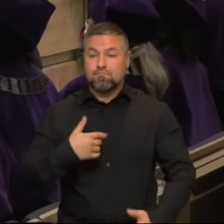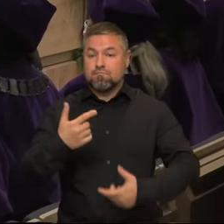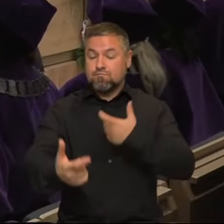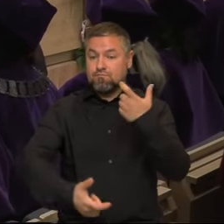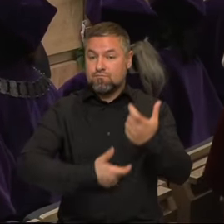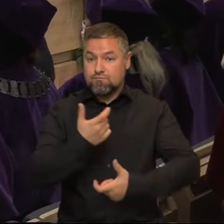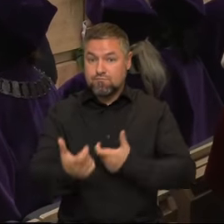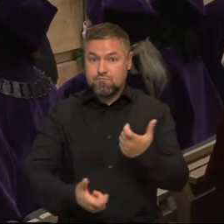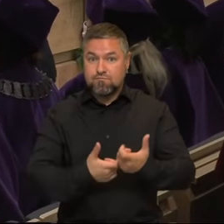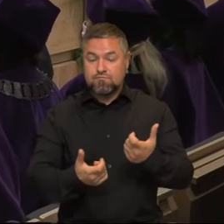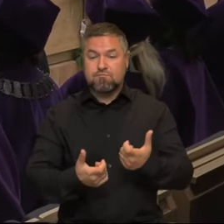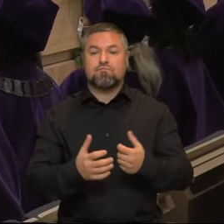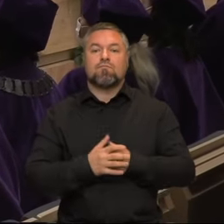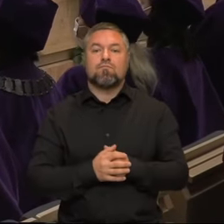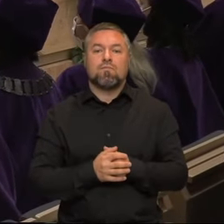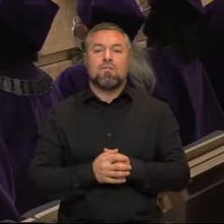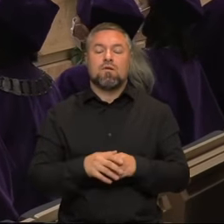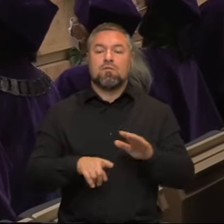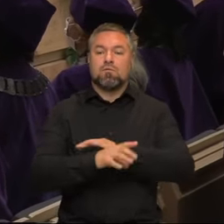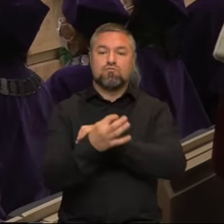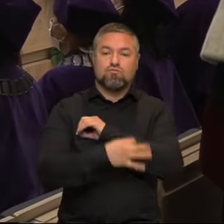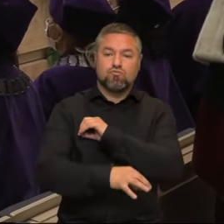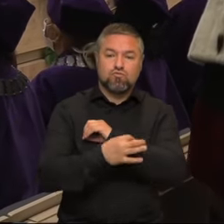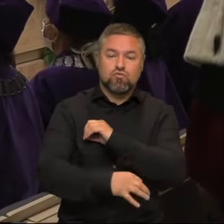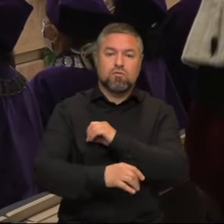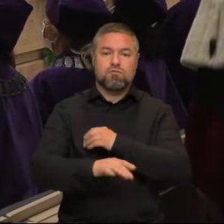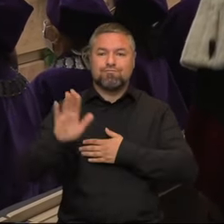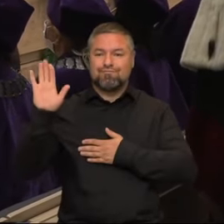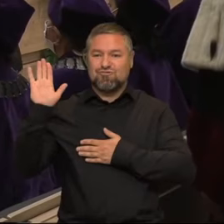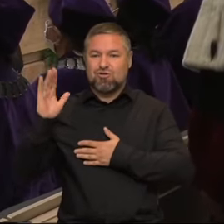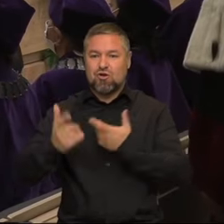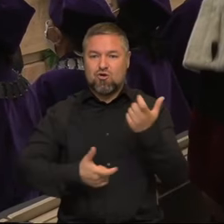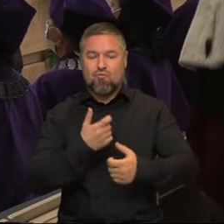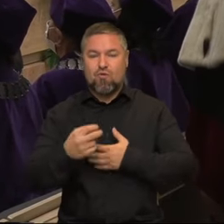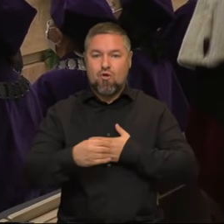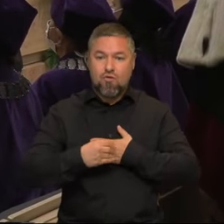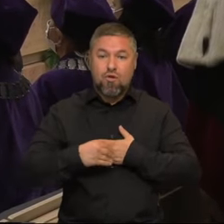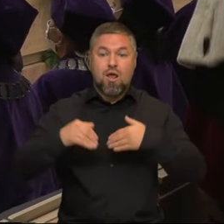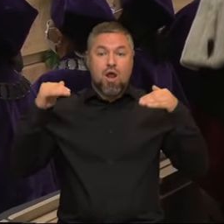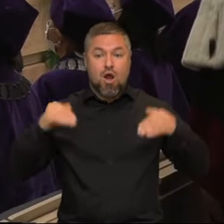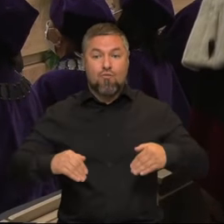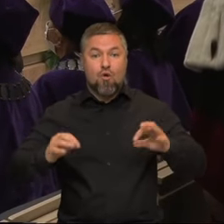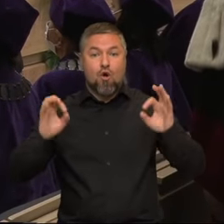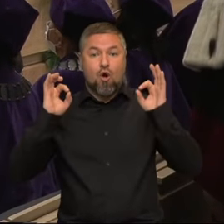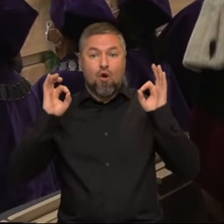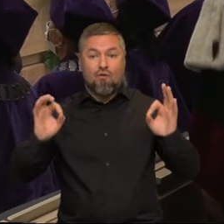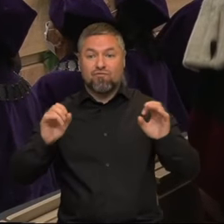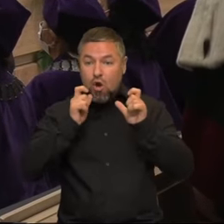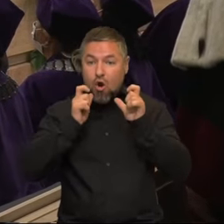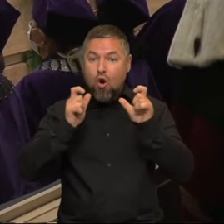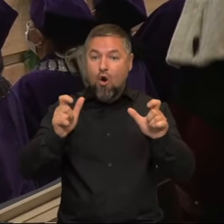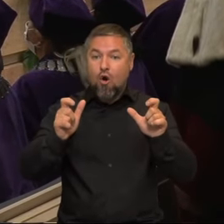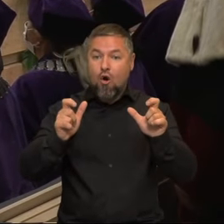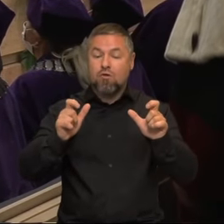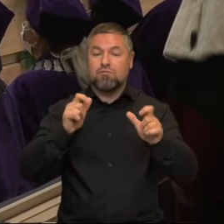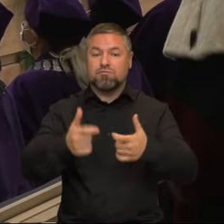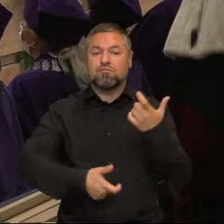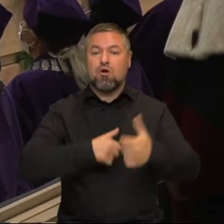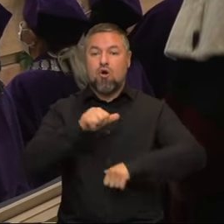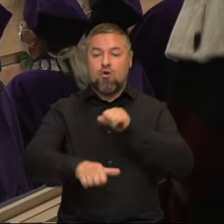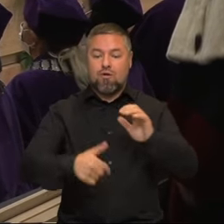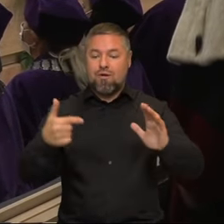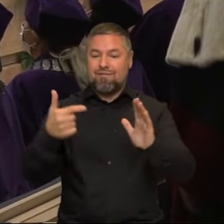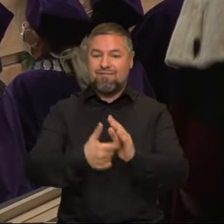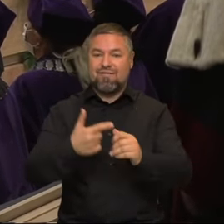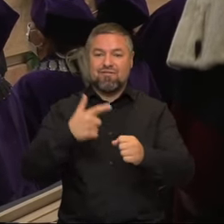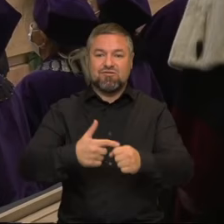Dokonaliśmy immatrykulacji studentów i doktorantów. Mogę zatem ogłosić rok akademicki